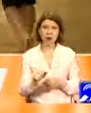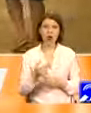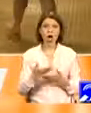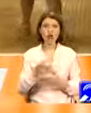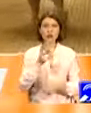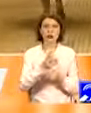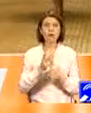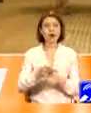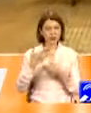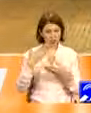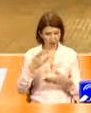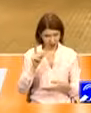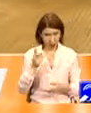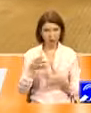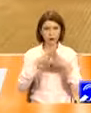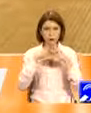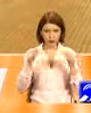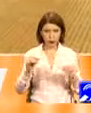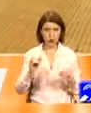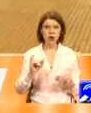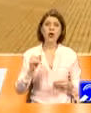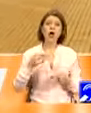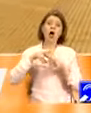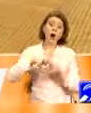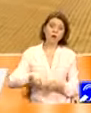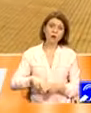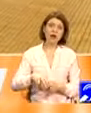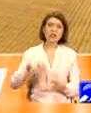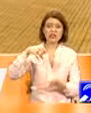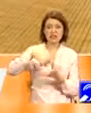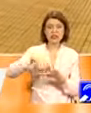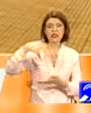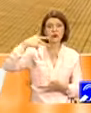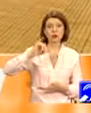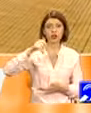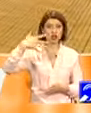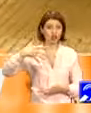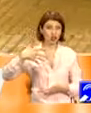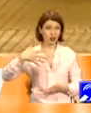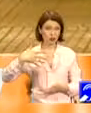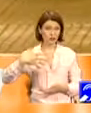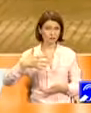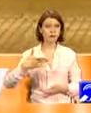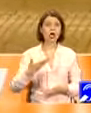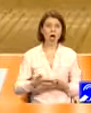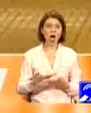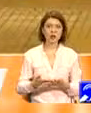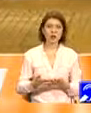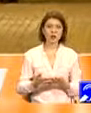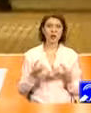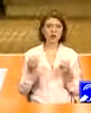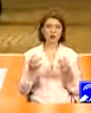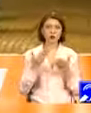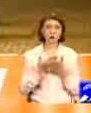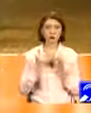chioșuri chiar au fost demolate, mai puțin cele de pe raza sectoarelor 3 și 5. Așadar, acestea sunt informațiile. La revedere!